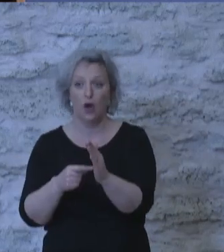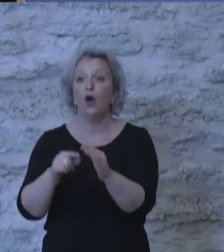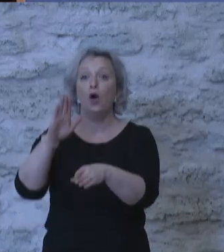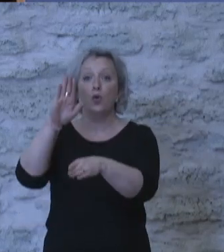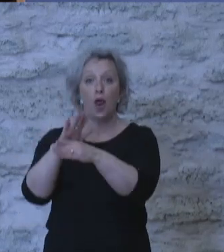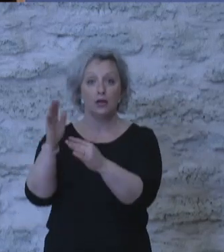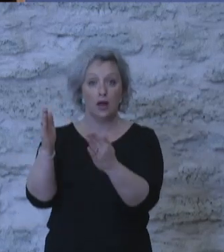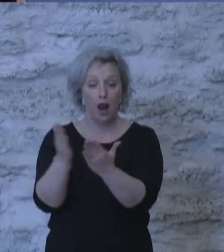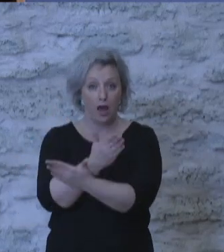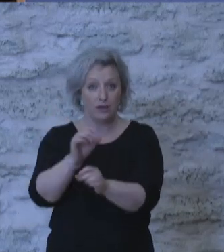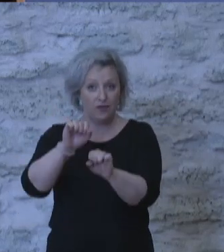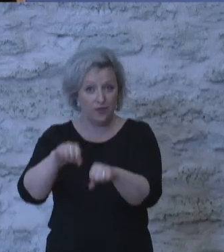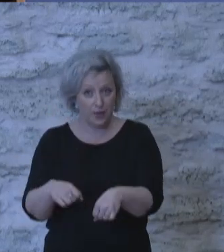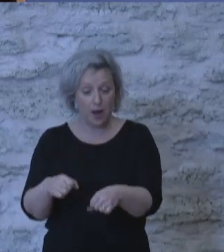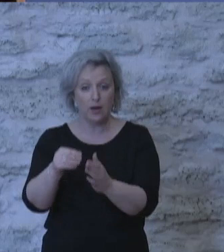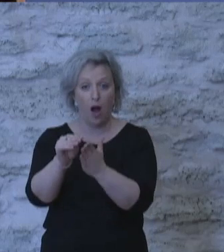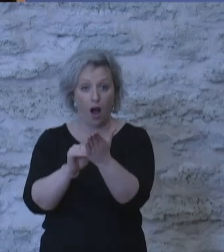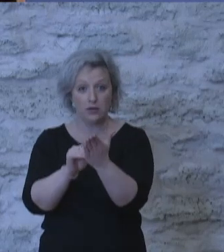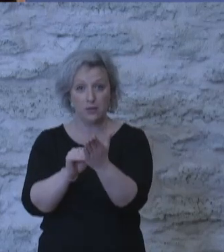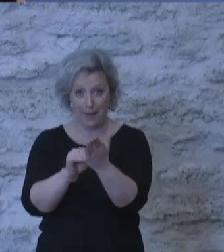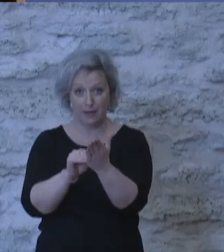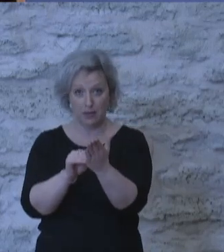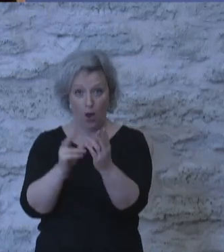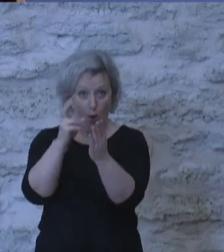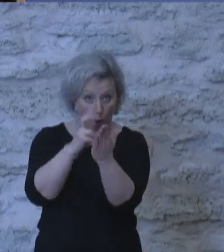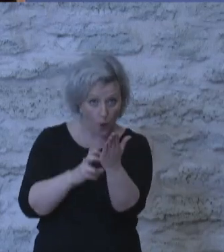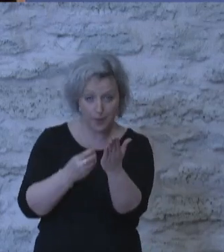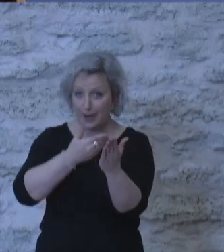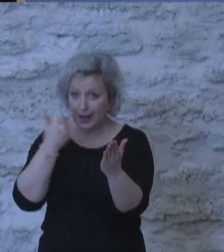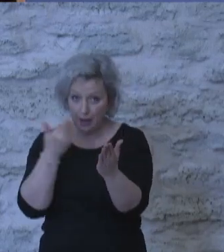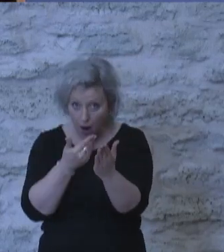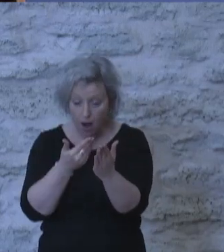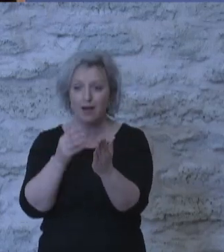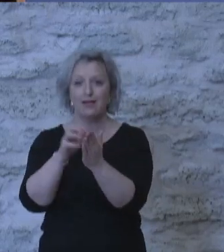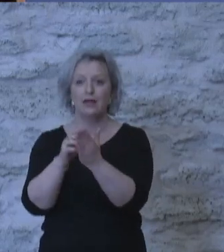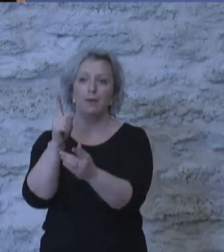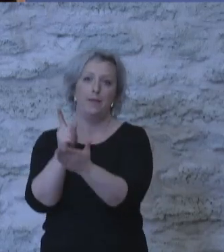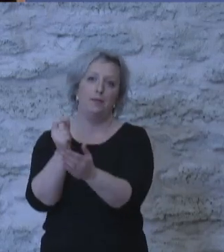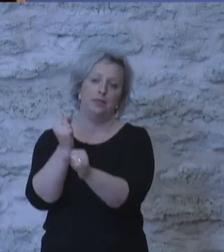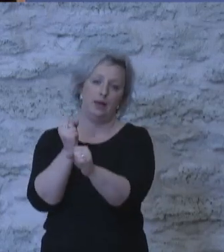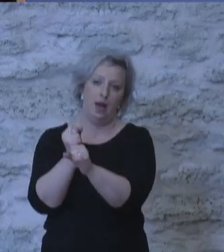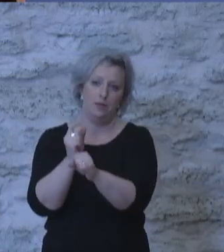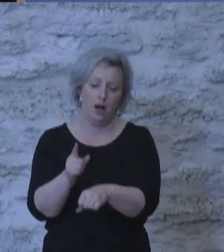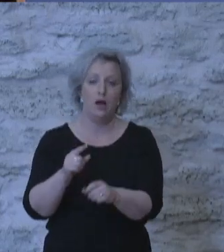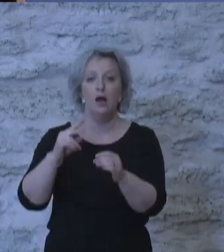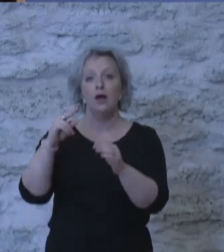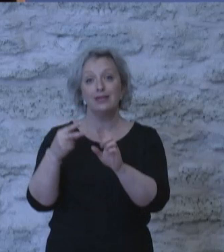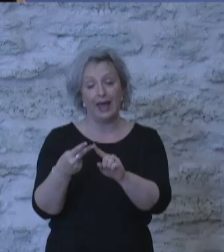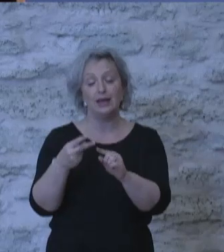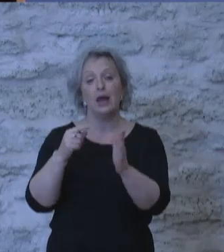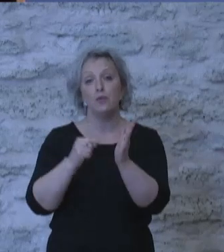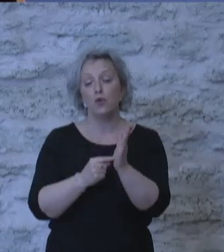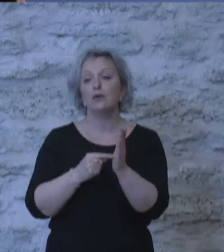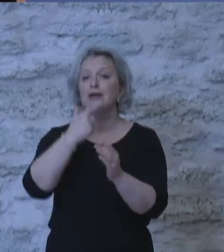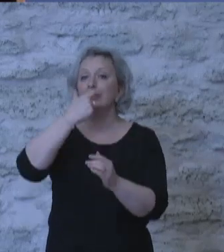ilma riiklikku andme kogusse päringu tegemata, siis tuleb seda ka nii teha. Punkt kaks. Isikku andmete kaitse